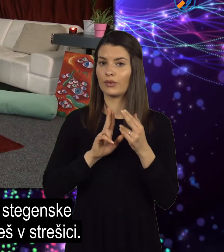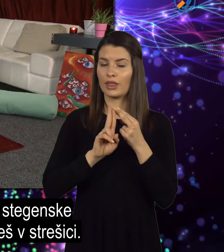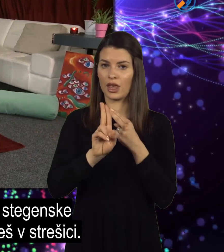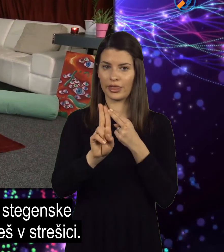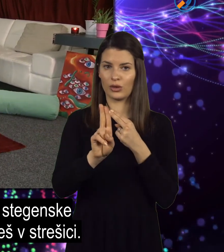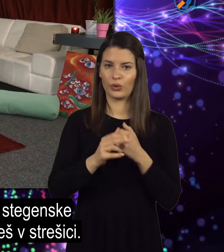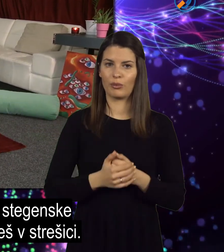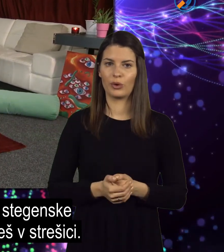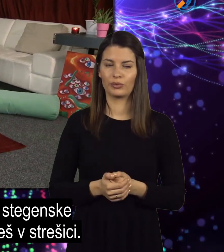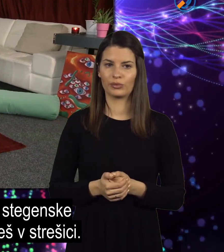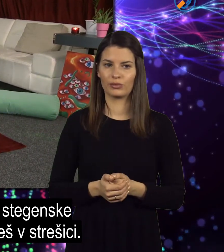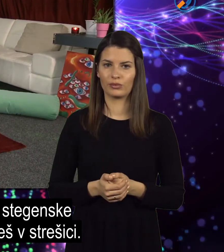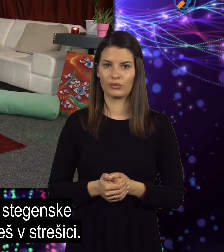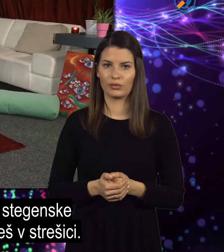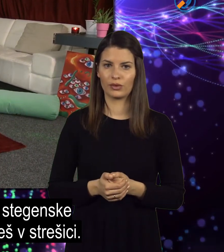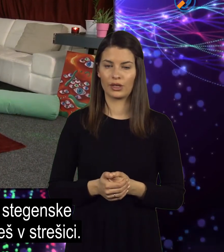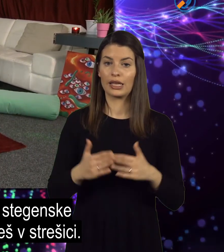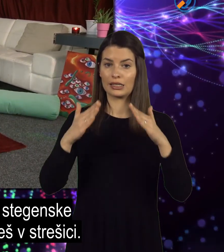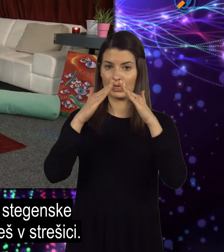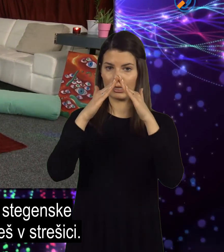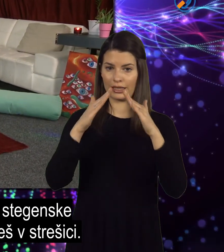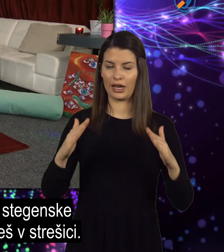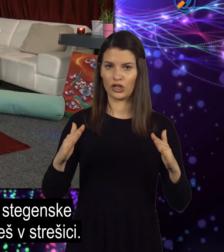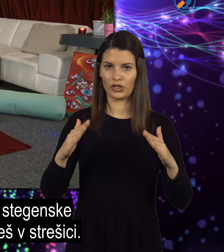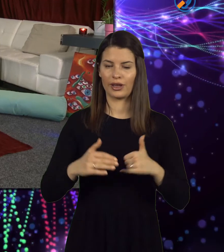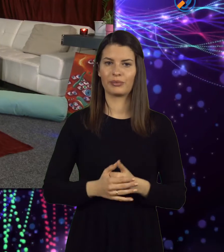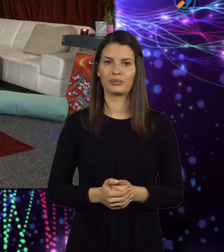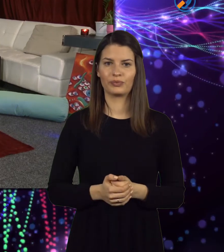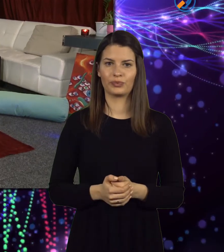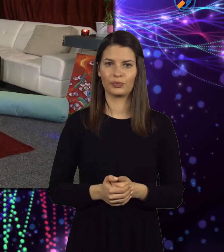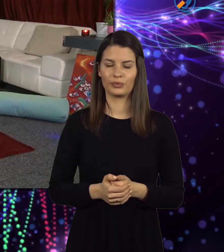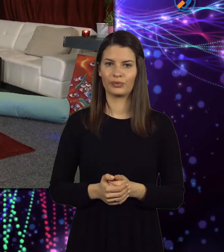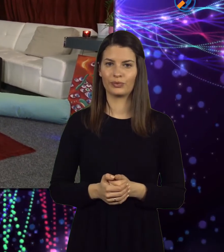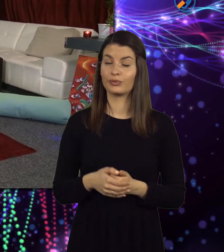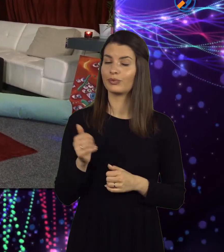In nadaljuješ v strešici.